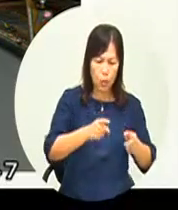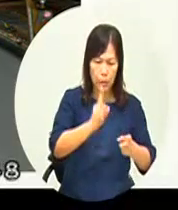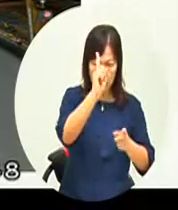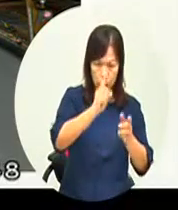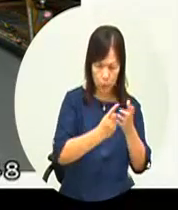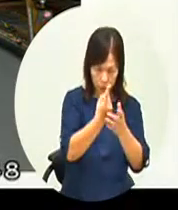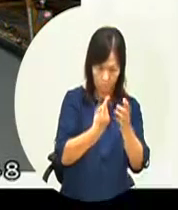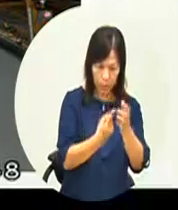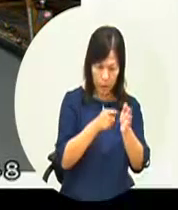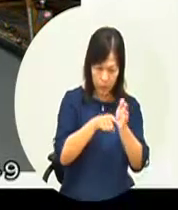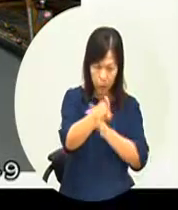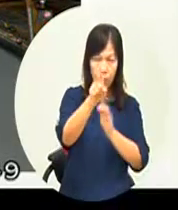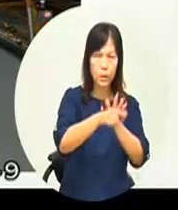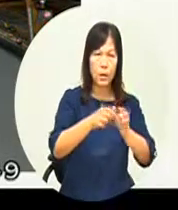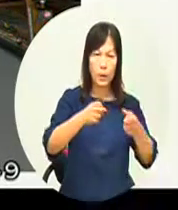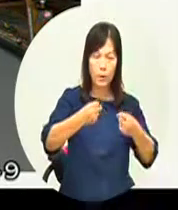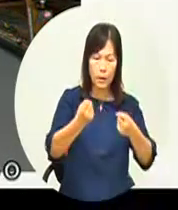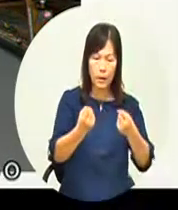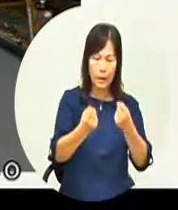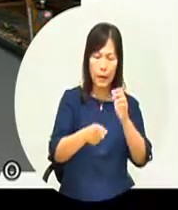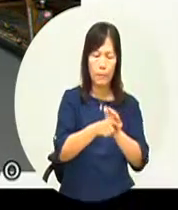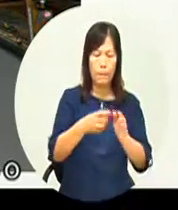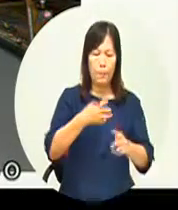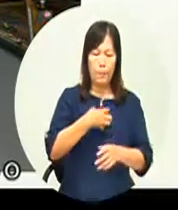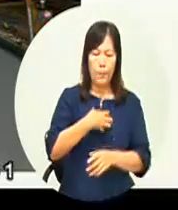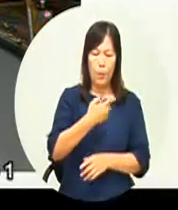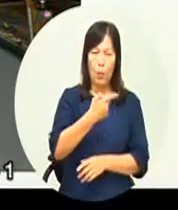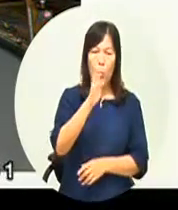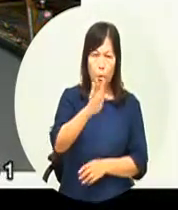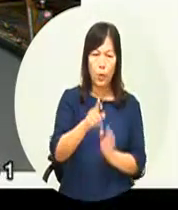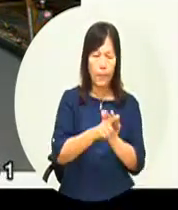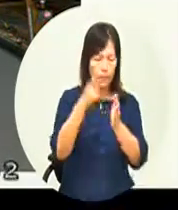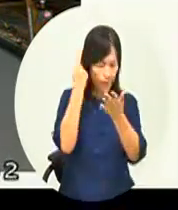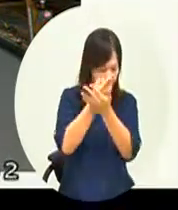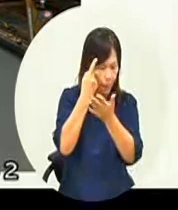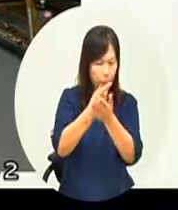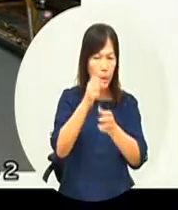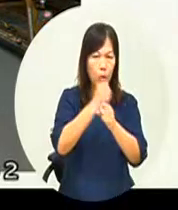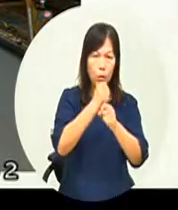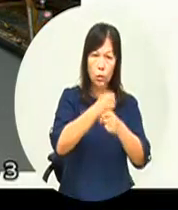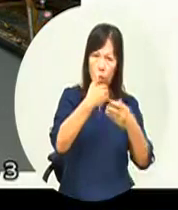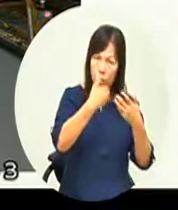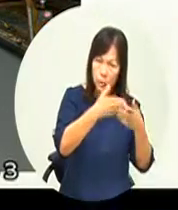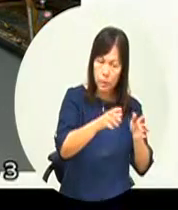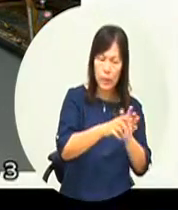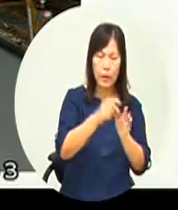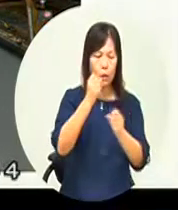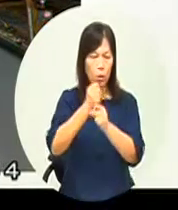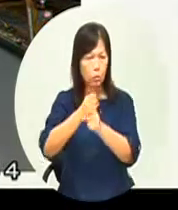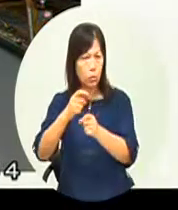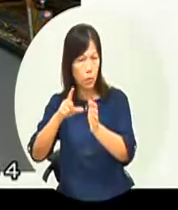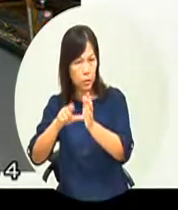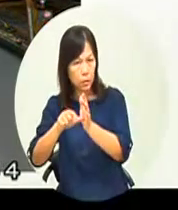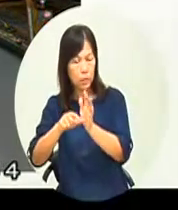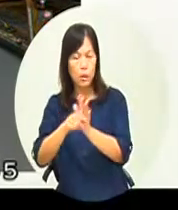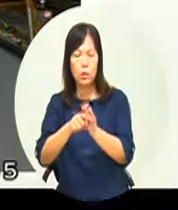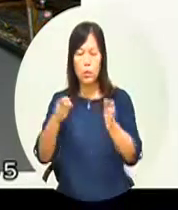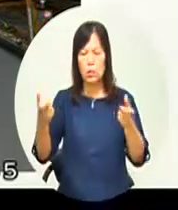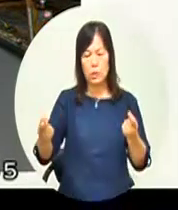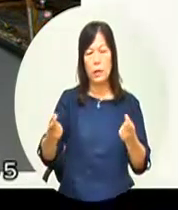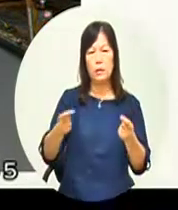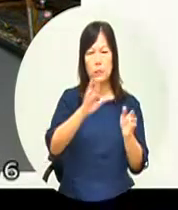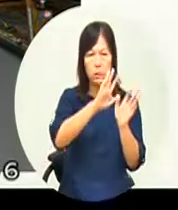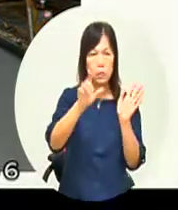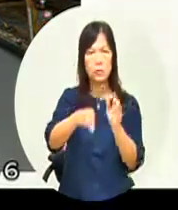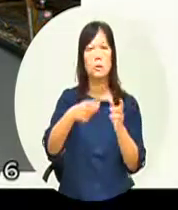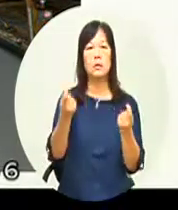行驶，这是非常危险的。那每一天上下班我们都要上演这样一个状态，这个还不